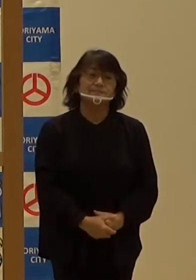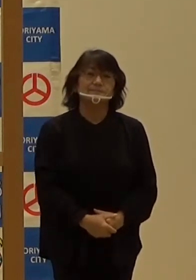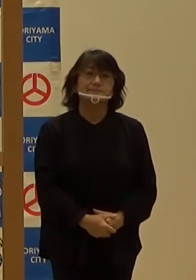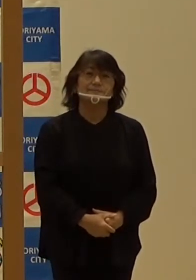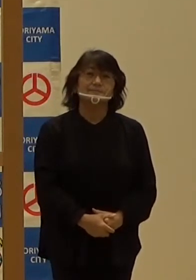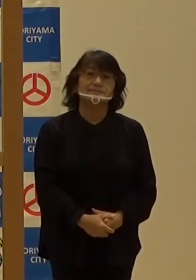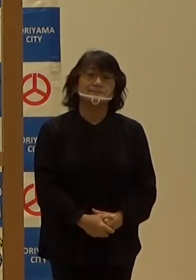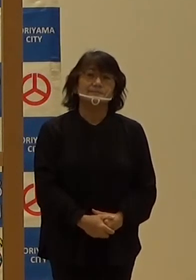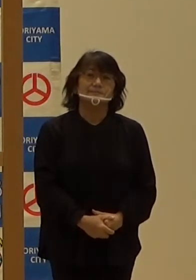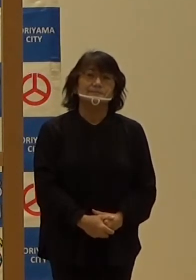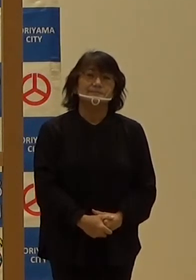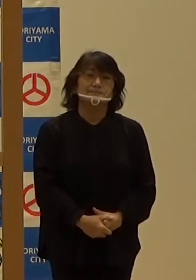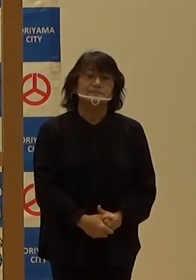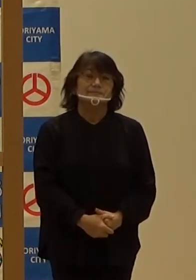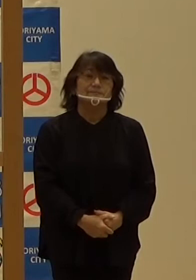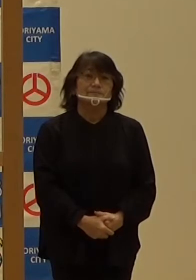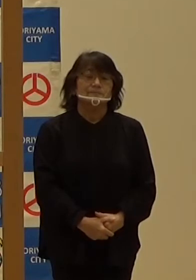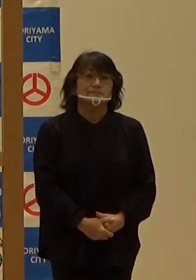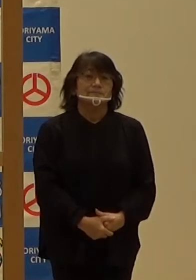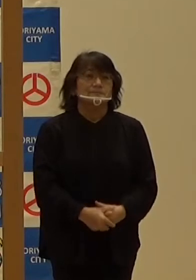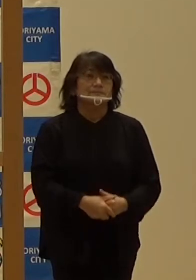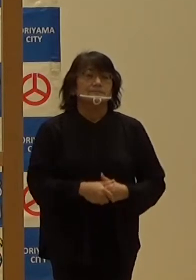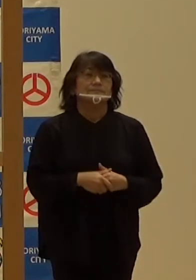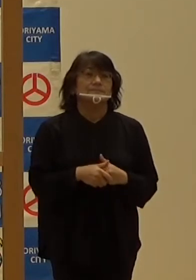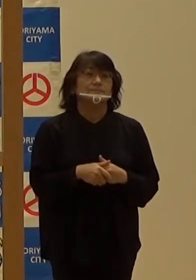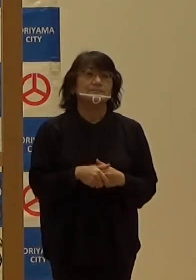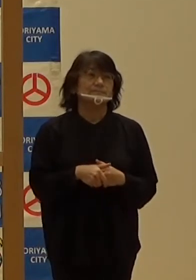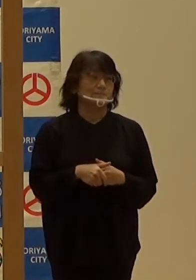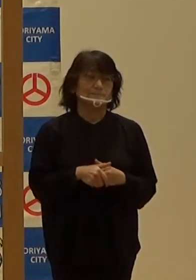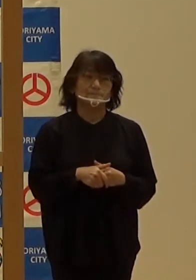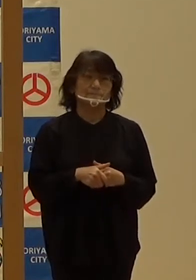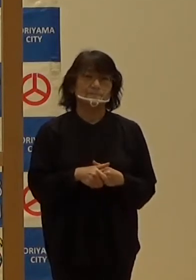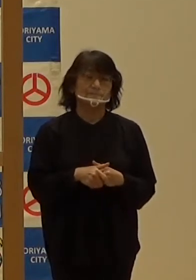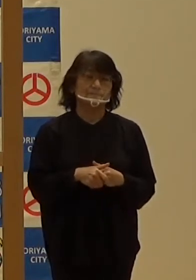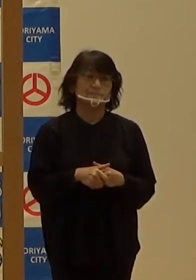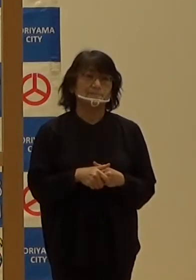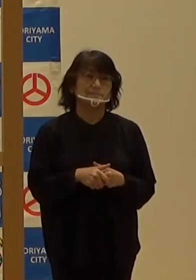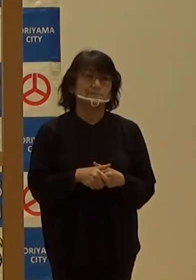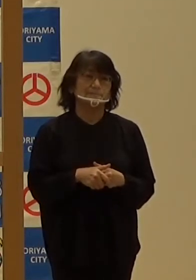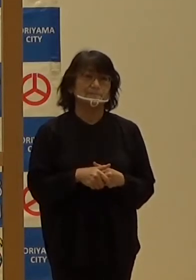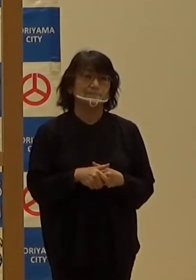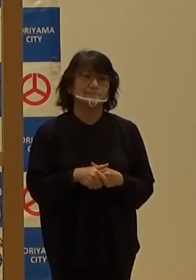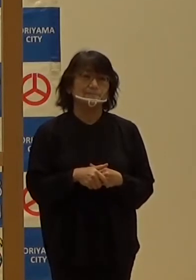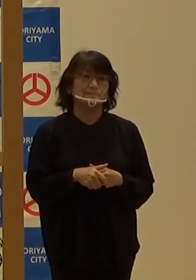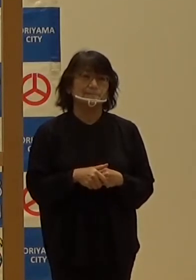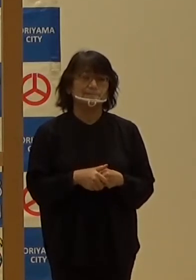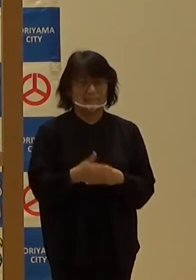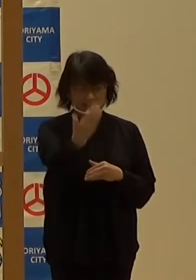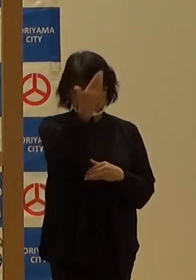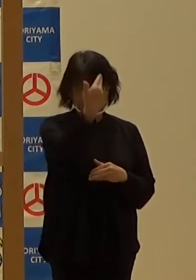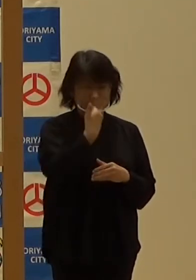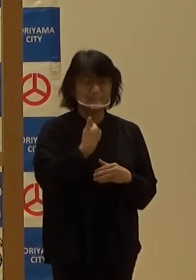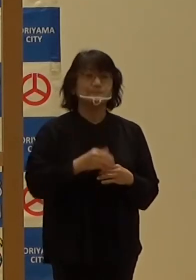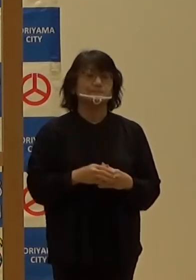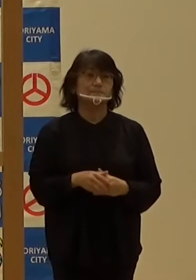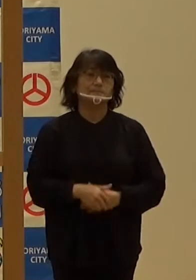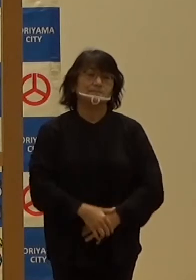ありがとうございました。 はい、他に質問のある方はいらっしゃいますか。はい、朝日新聞さん、お願いします